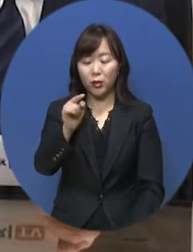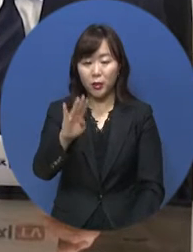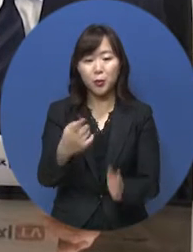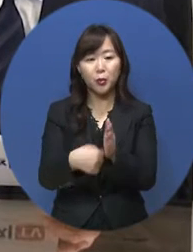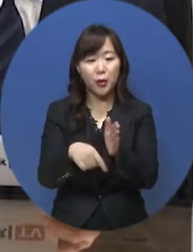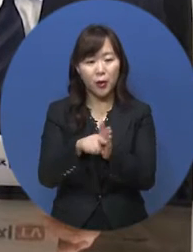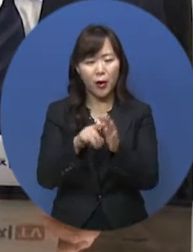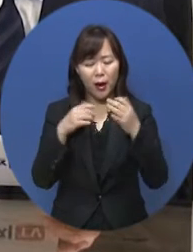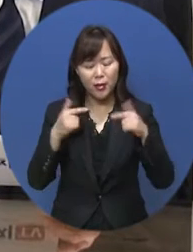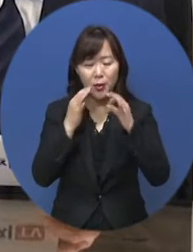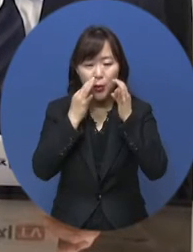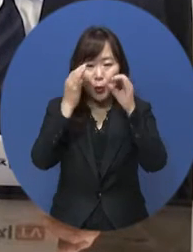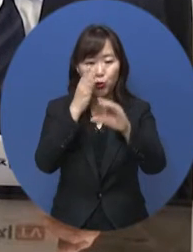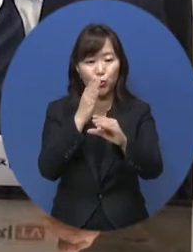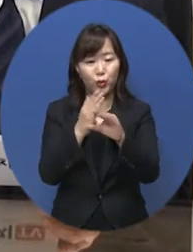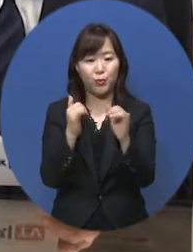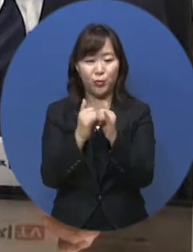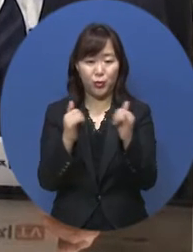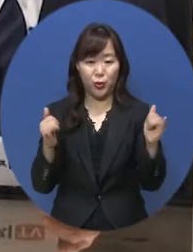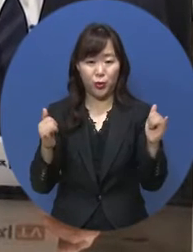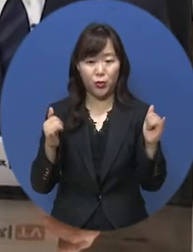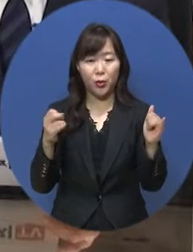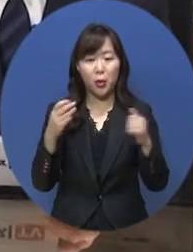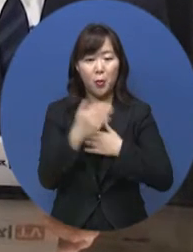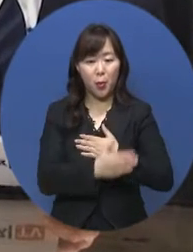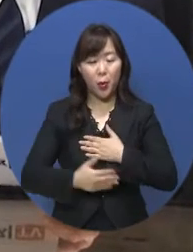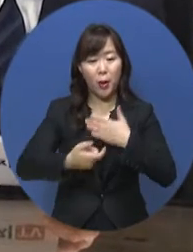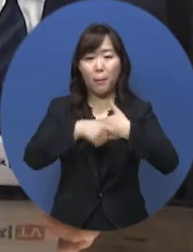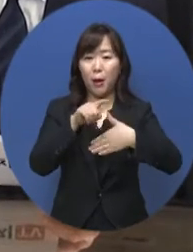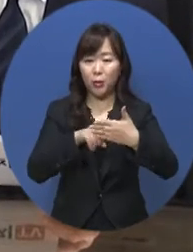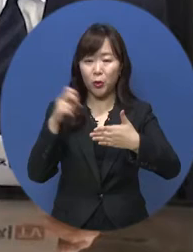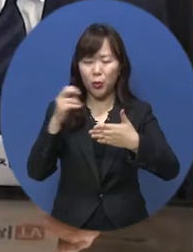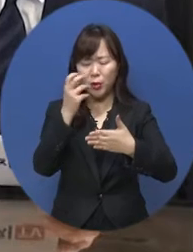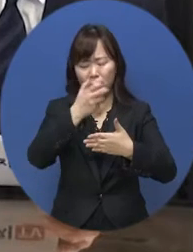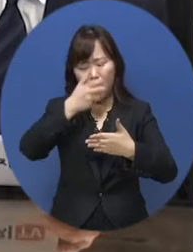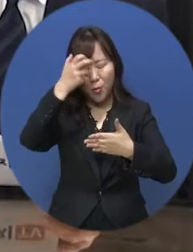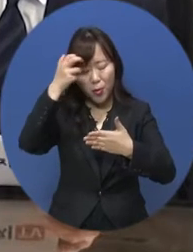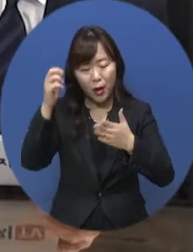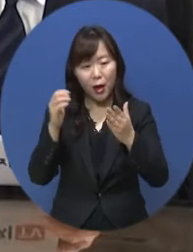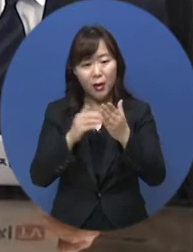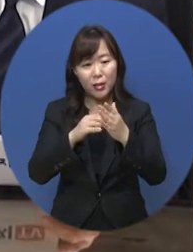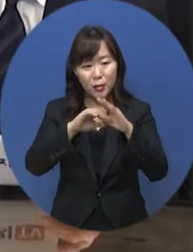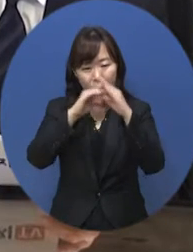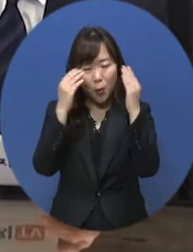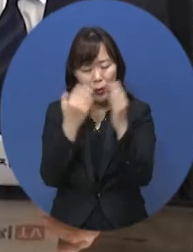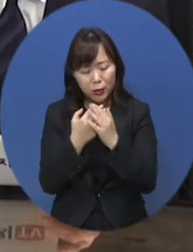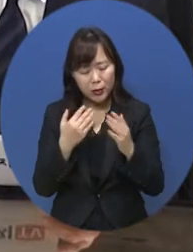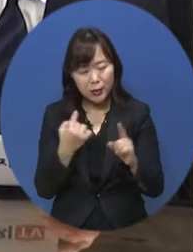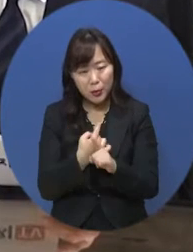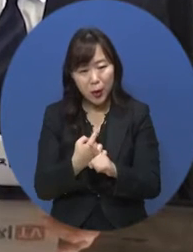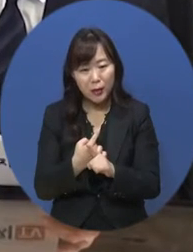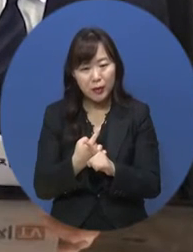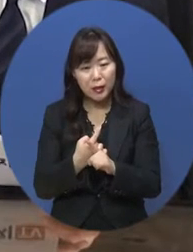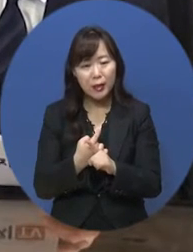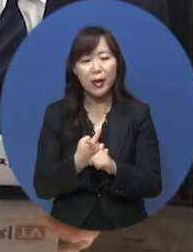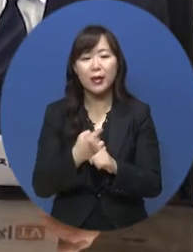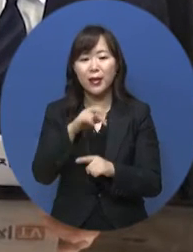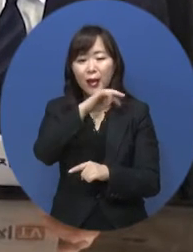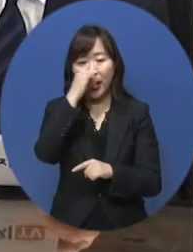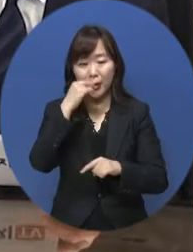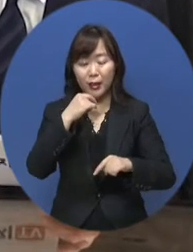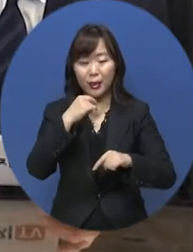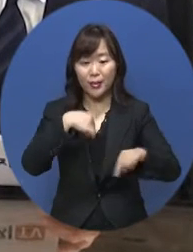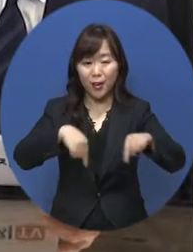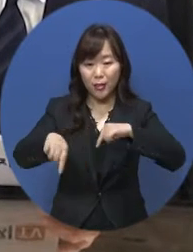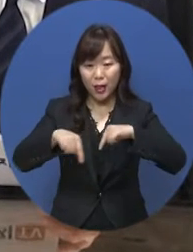위해 항상 노력하고 계신 분입니다. 몸과 마음, 그리고 영혼까지 치유하는 향기공화국을 이끌고 계시는